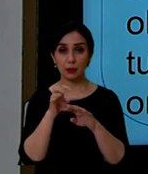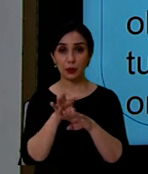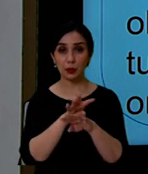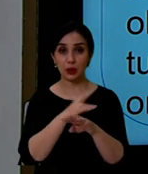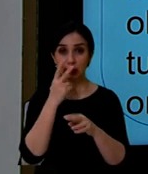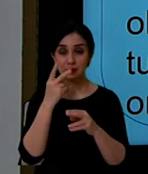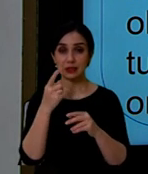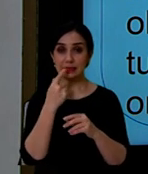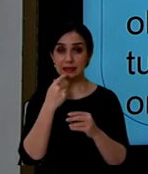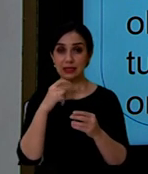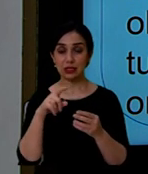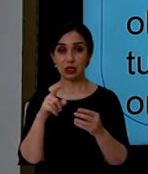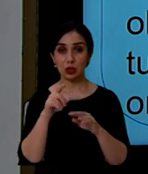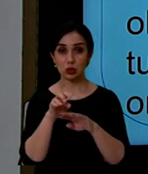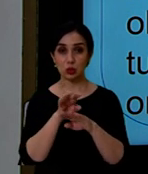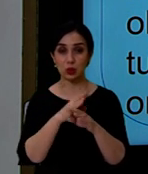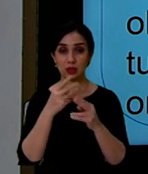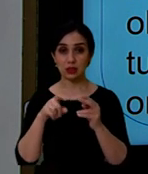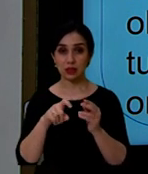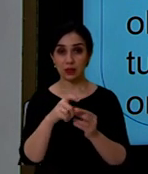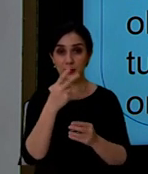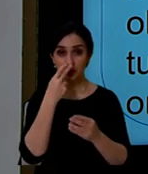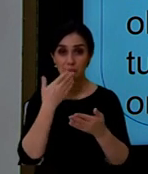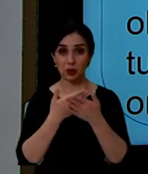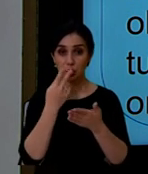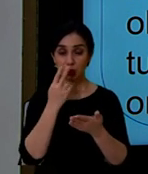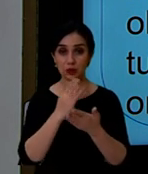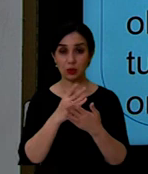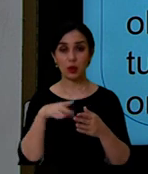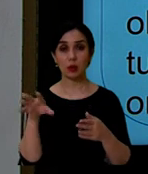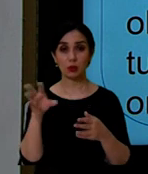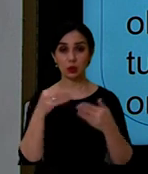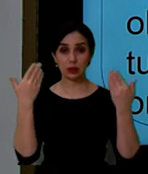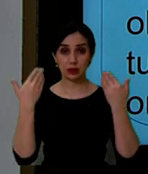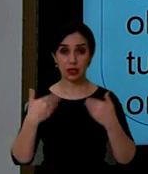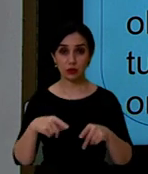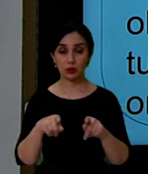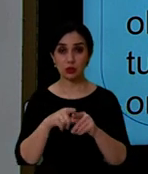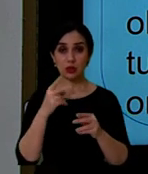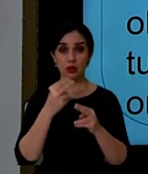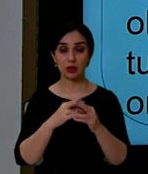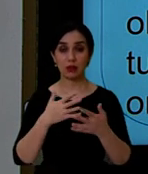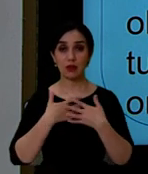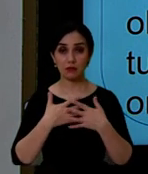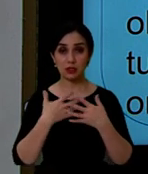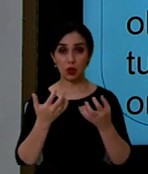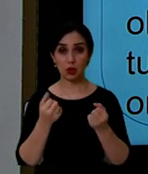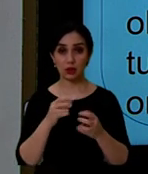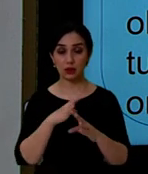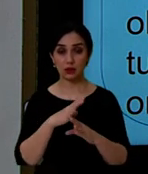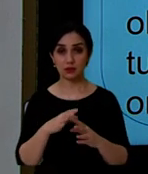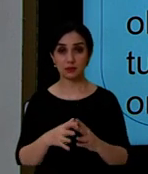tuklilarda, mana qizil chuvalchang misolida ko'rib turibsiz, va zuluklar esa butun tana yuzasi orqali nafas olgan.